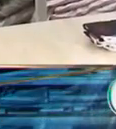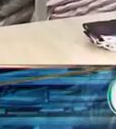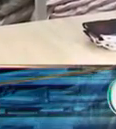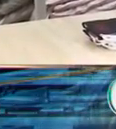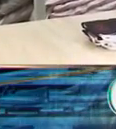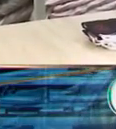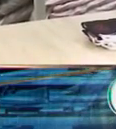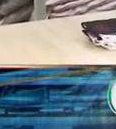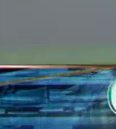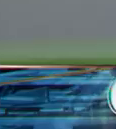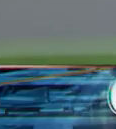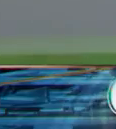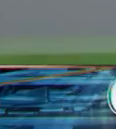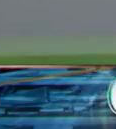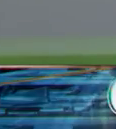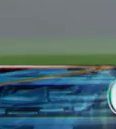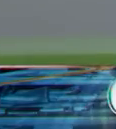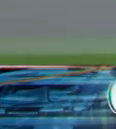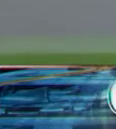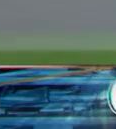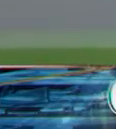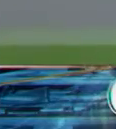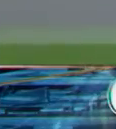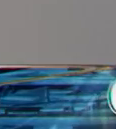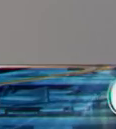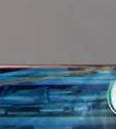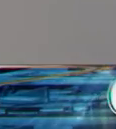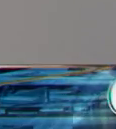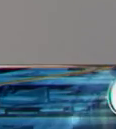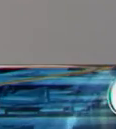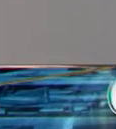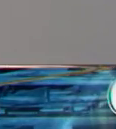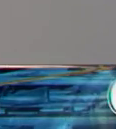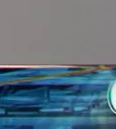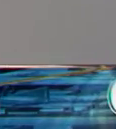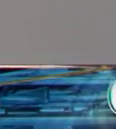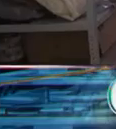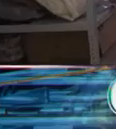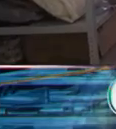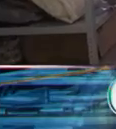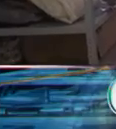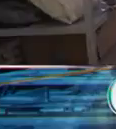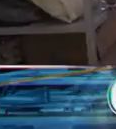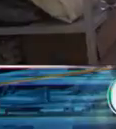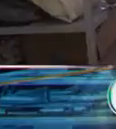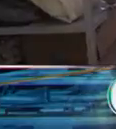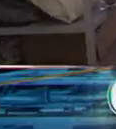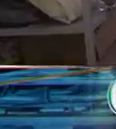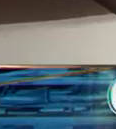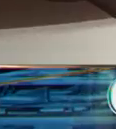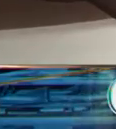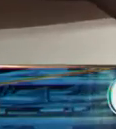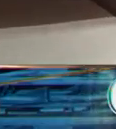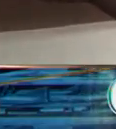Все маски. Ателье «Аул Унеры» в Волокольском районе перепрофилировалось на индивидуальные средства защиты. В день выпускает до 1000